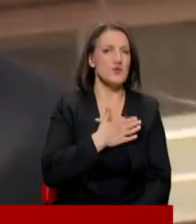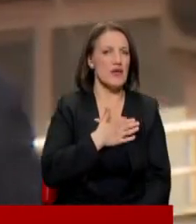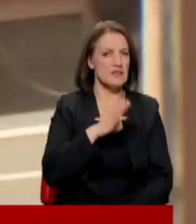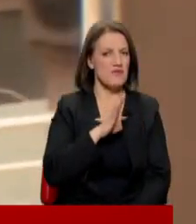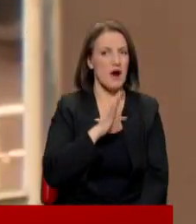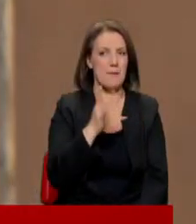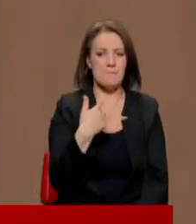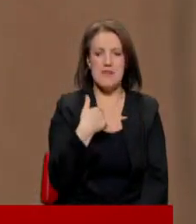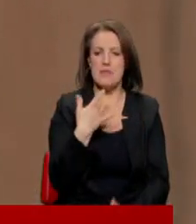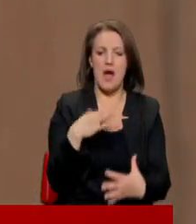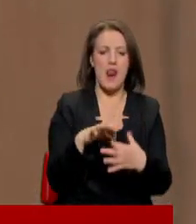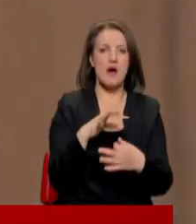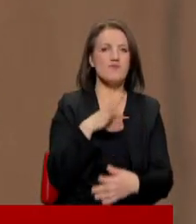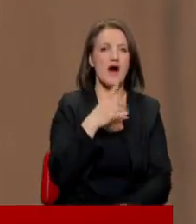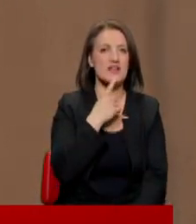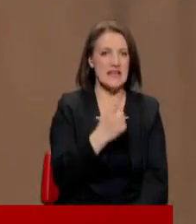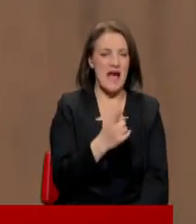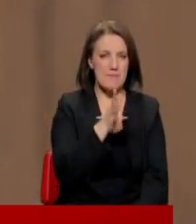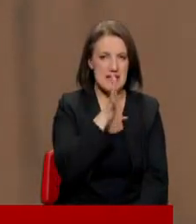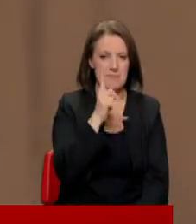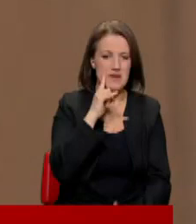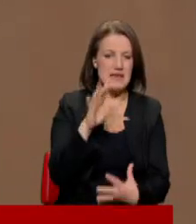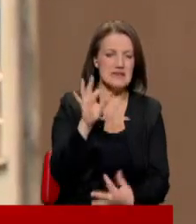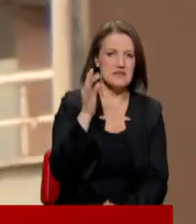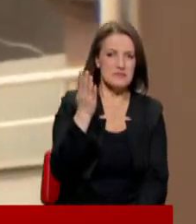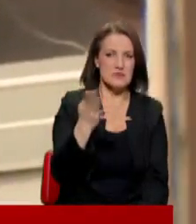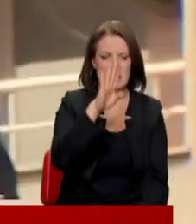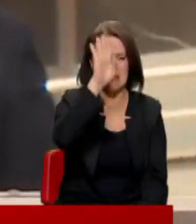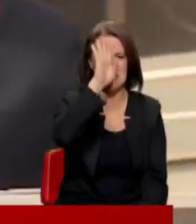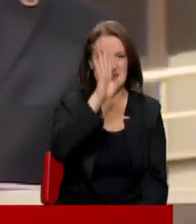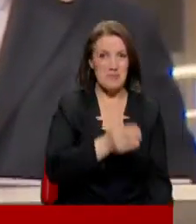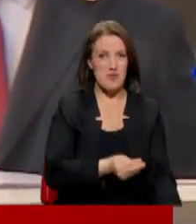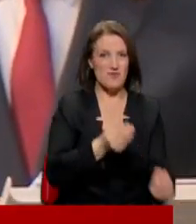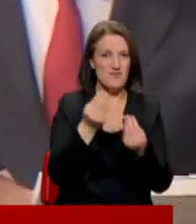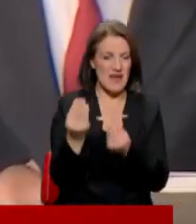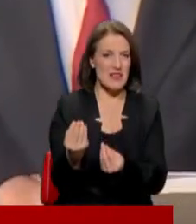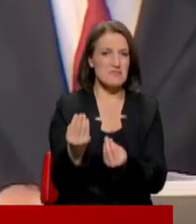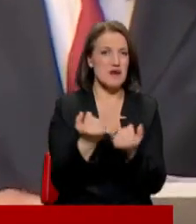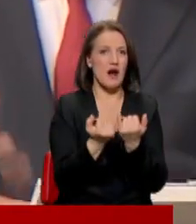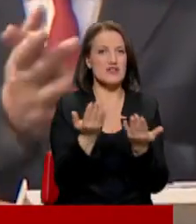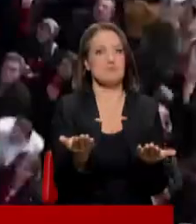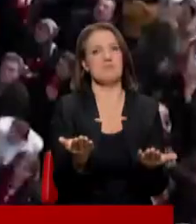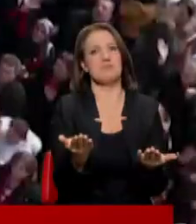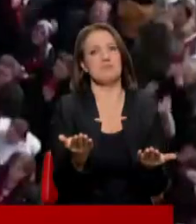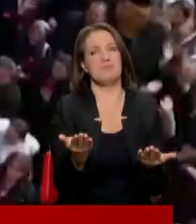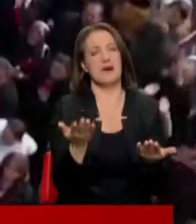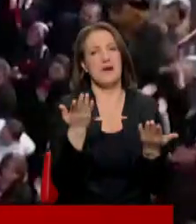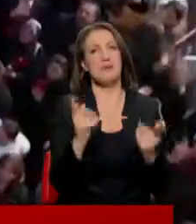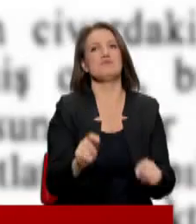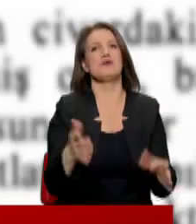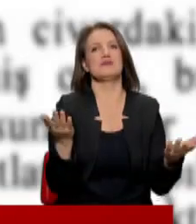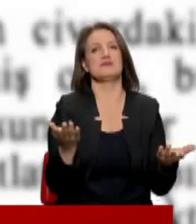varken benimle ne alakası var diyebilen bir akla İstanbul'u emanet edilir mi kardeşim ya?